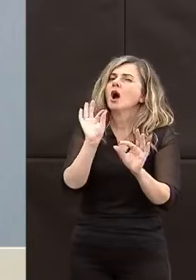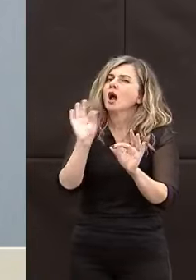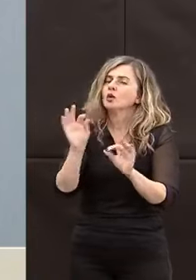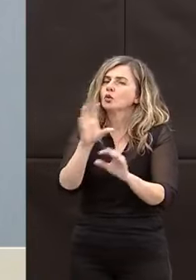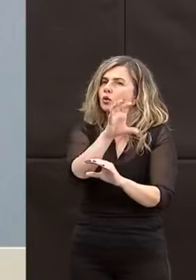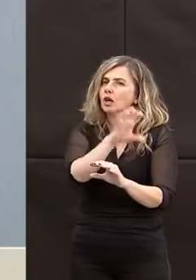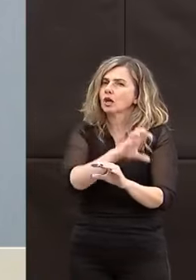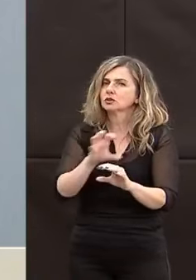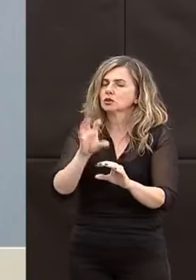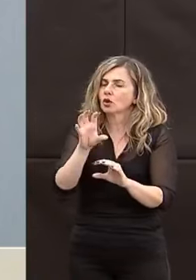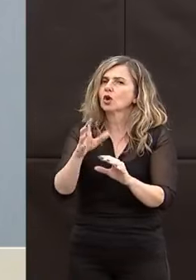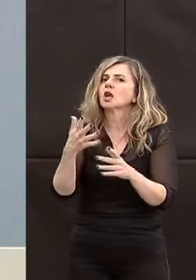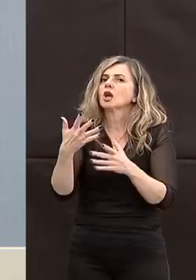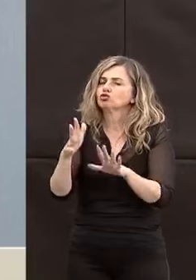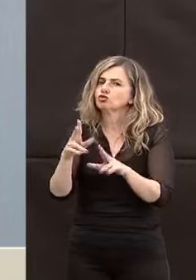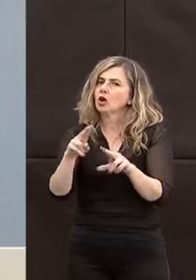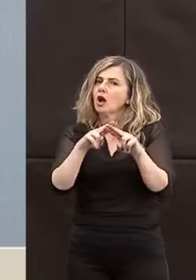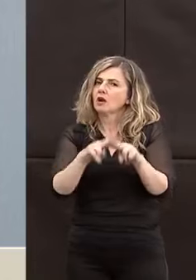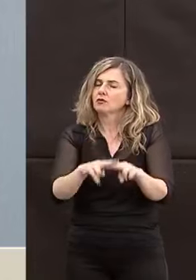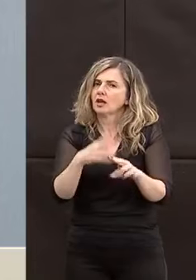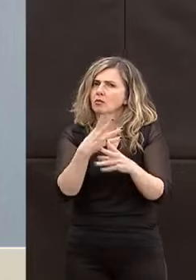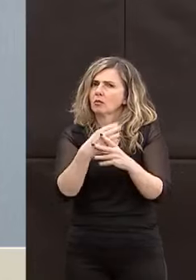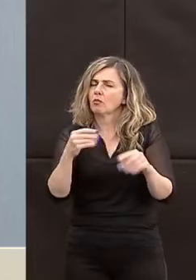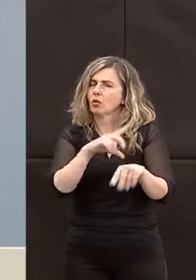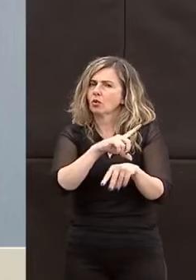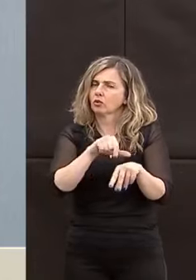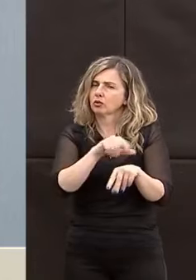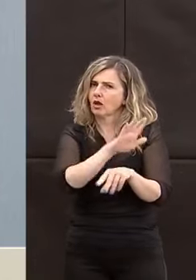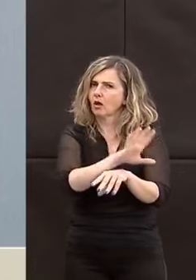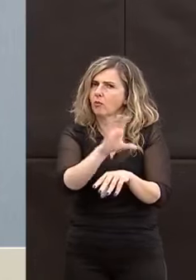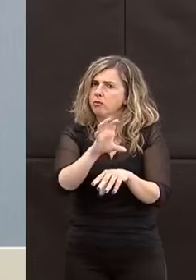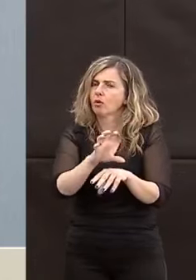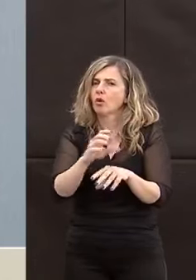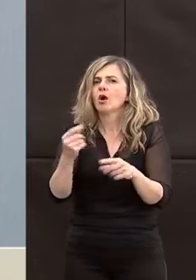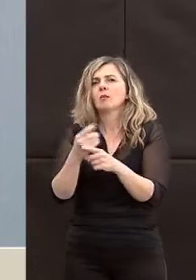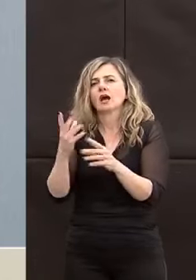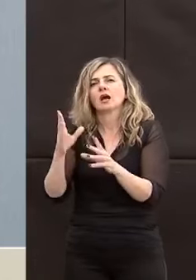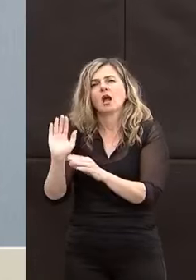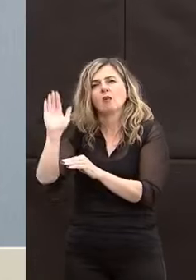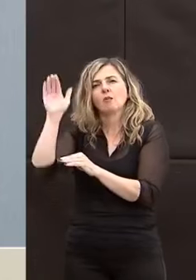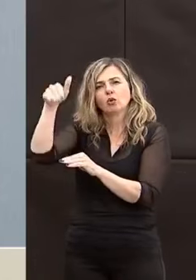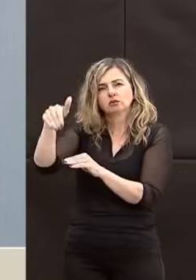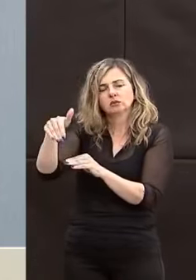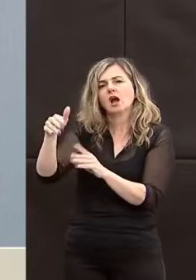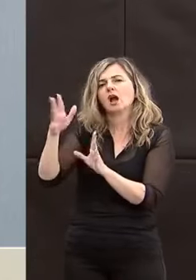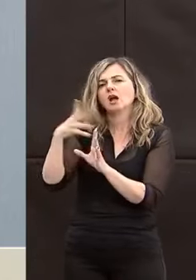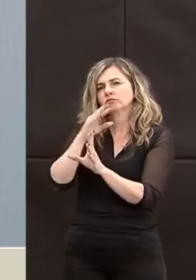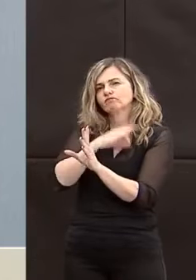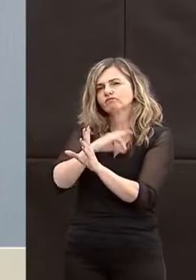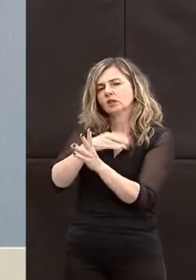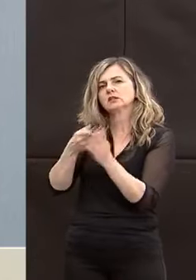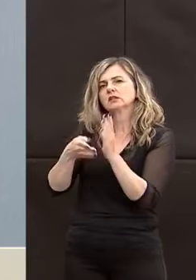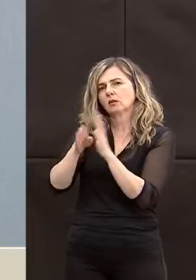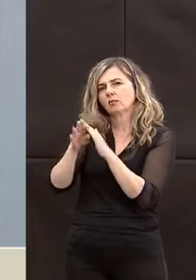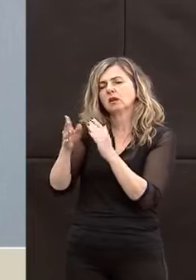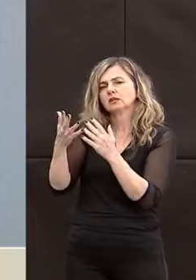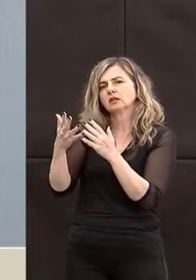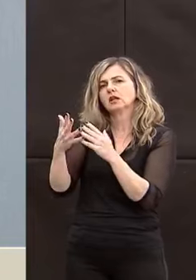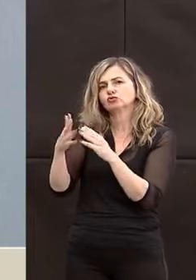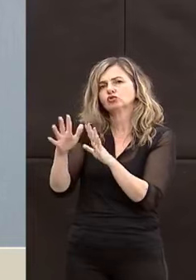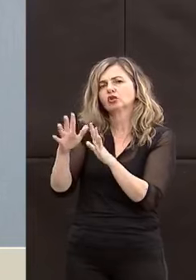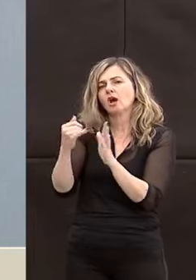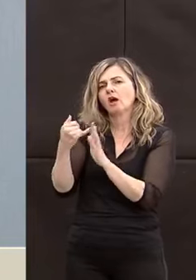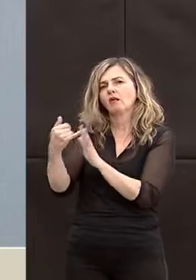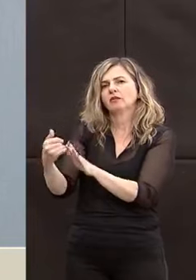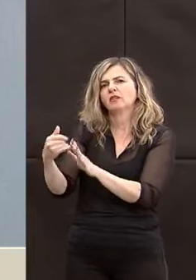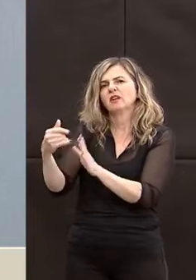che già sono ferme da tantissimo tempo e magari per la montagna potrebbe essere interessante partire già alla